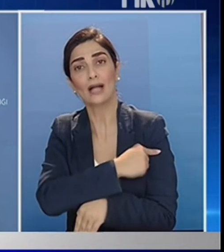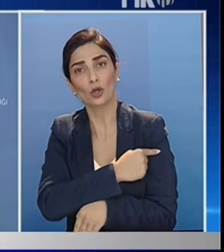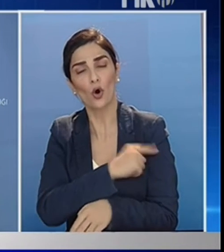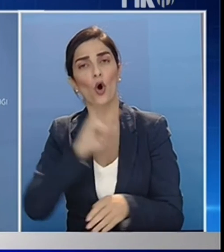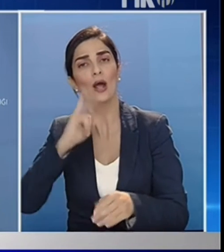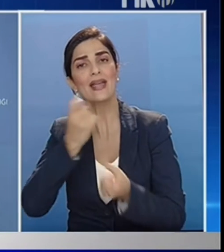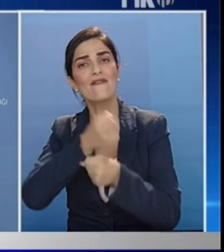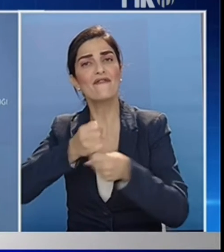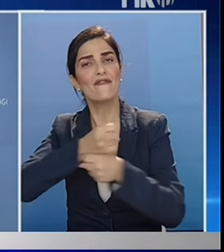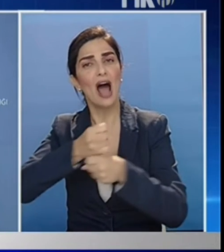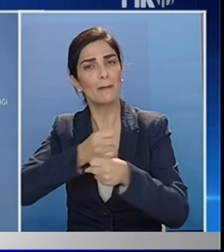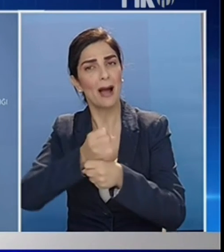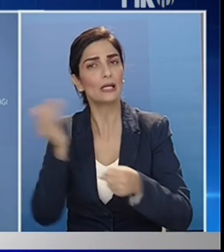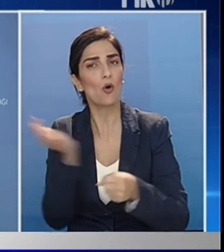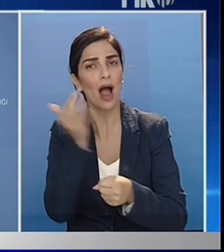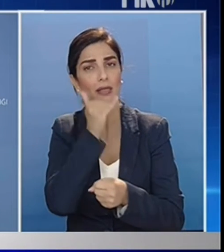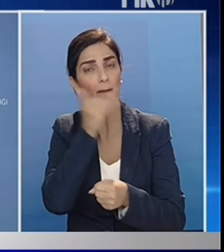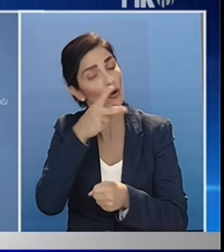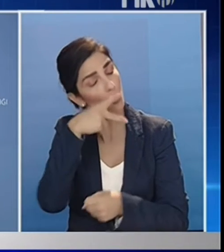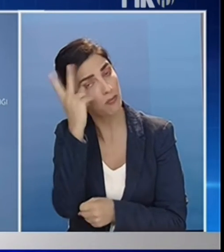φαρμακείο για επίγοντα περιστατικά.